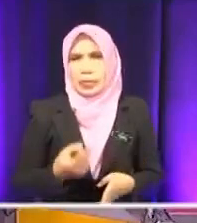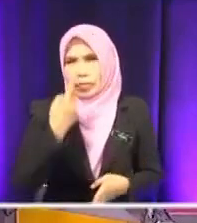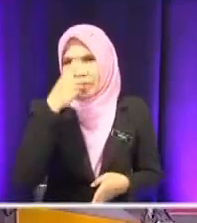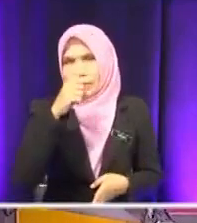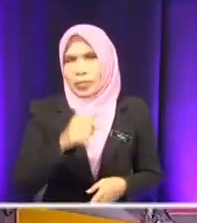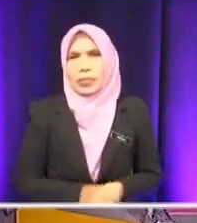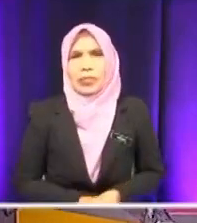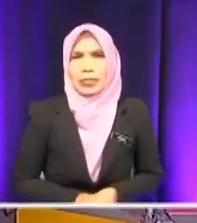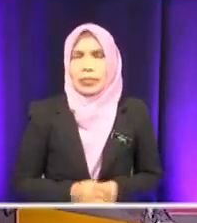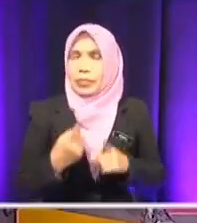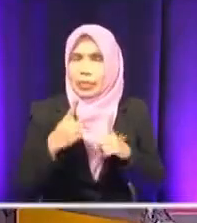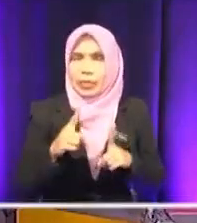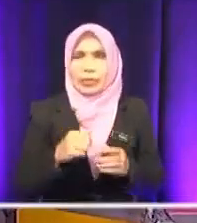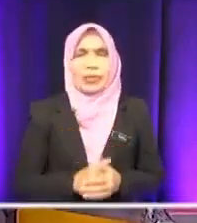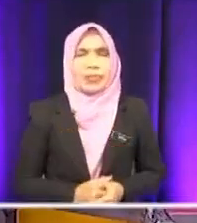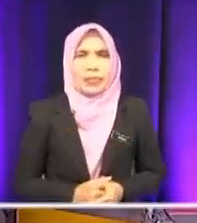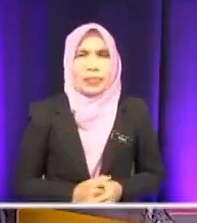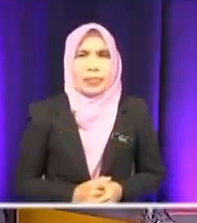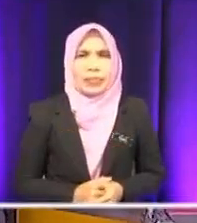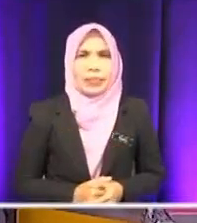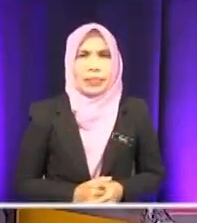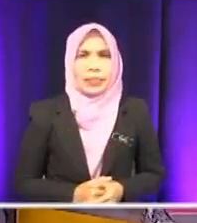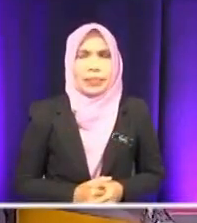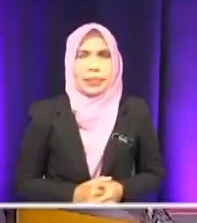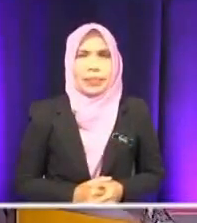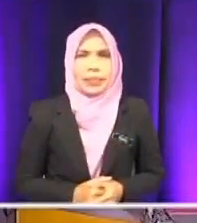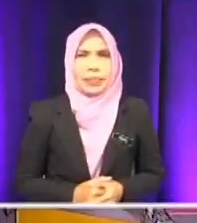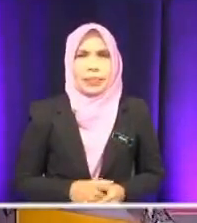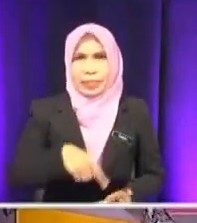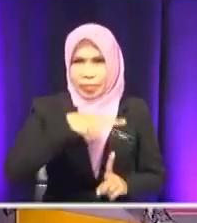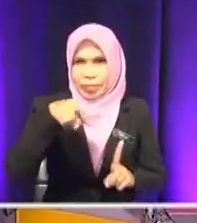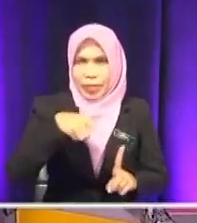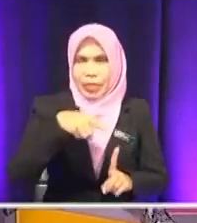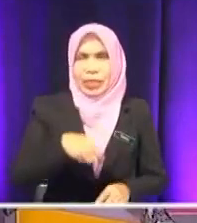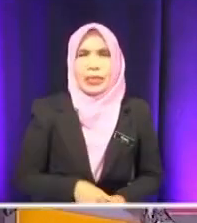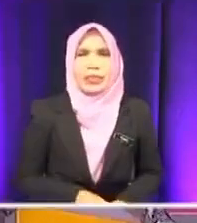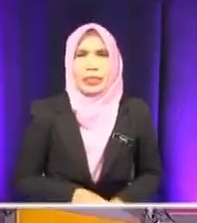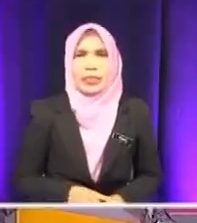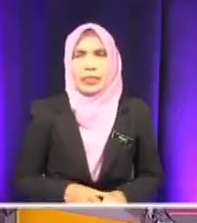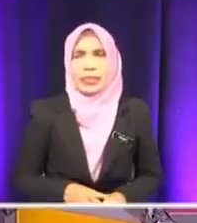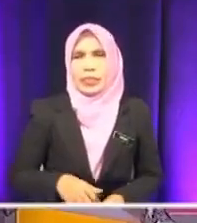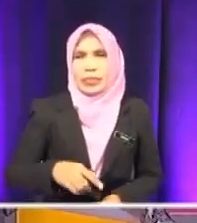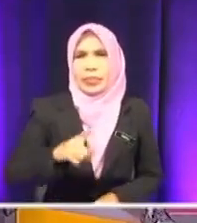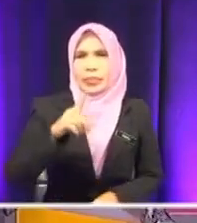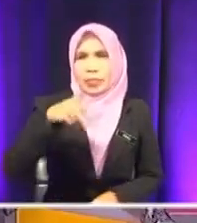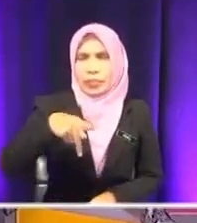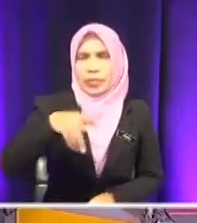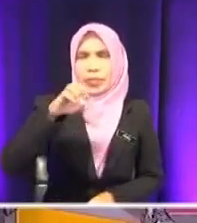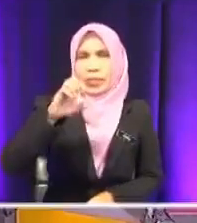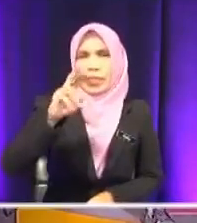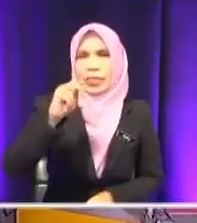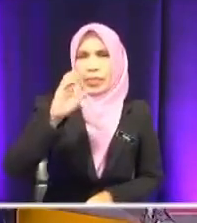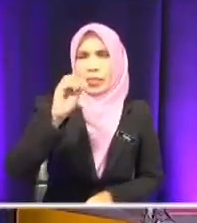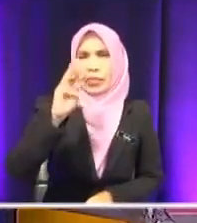terutamanya soalnya berlibatkan penomelan bila melibatkan penomelan skema hubungan fungsi